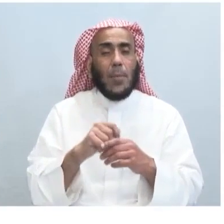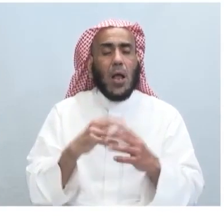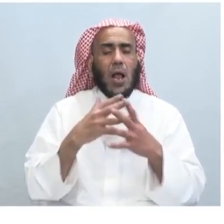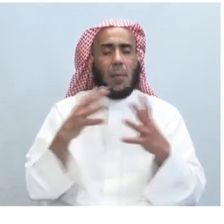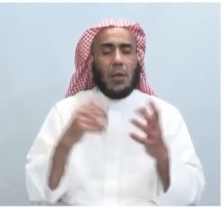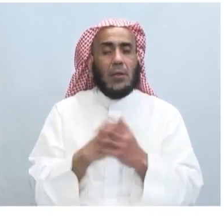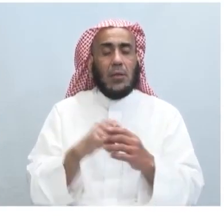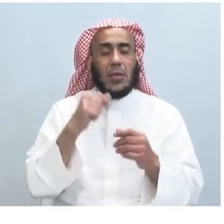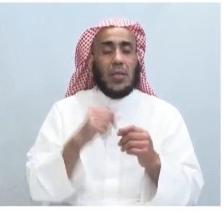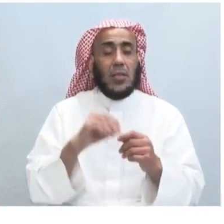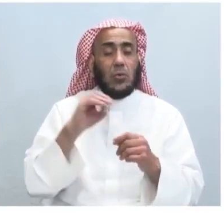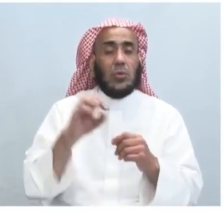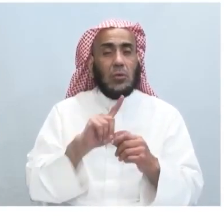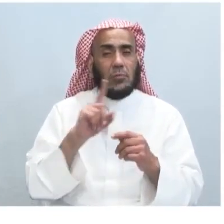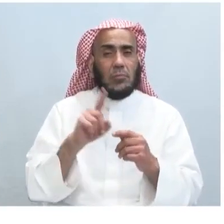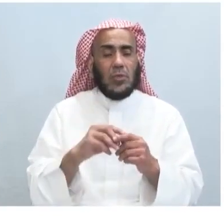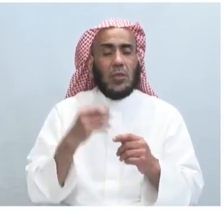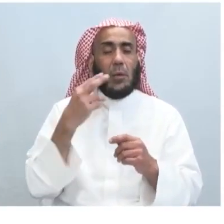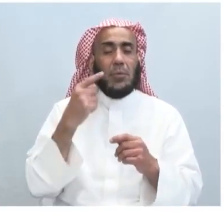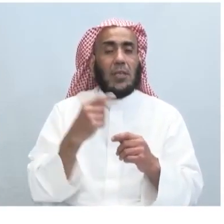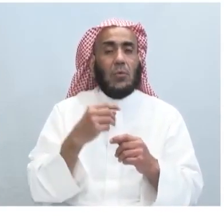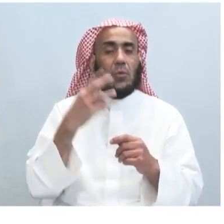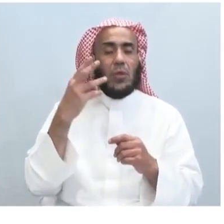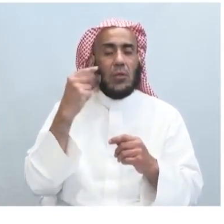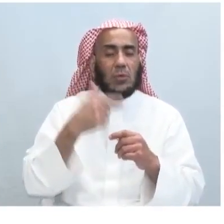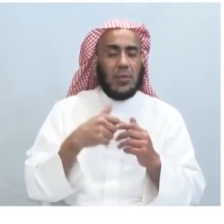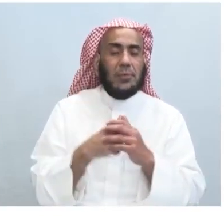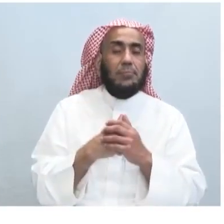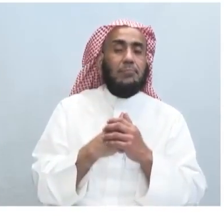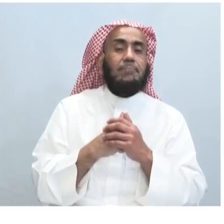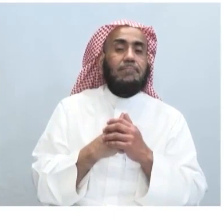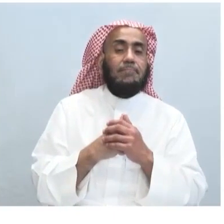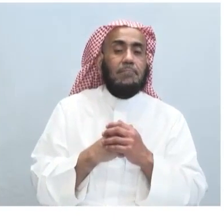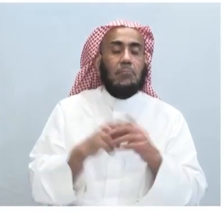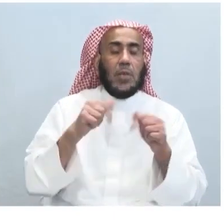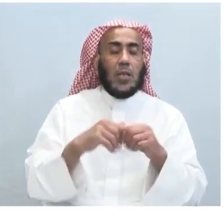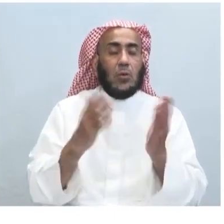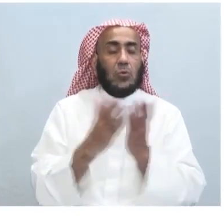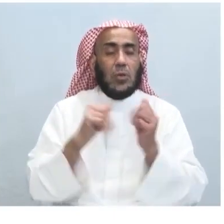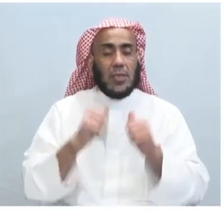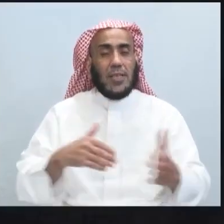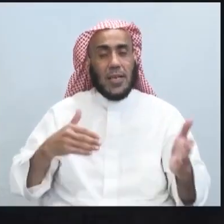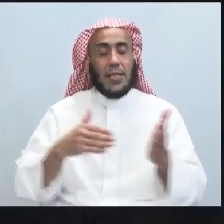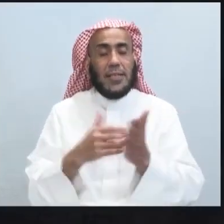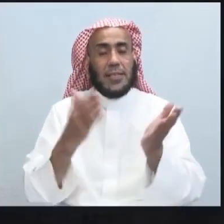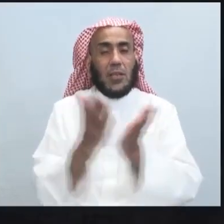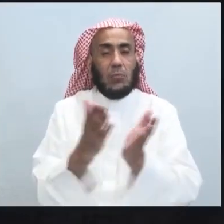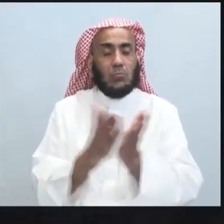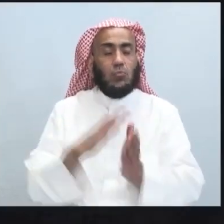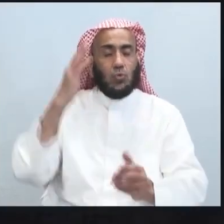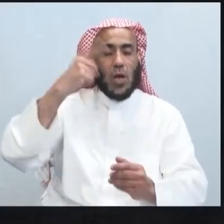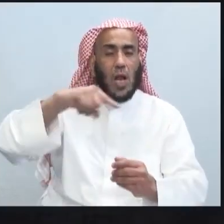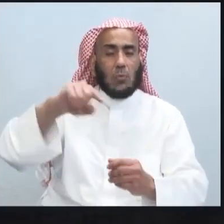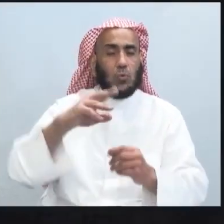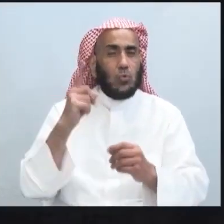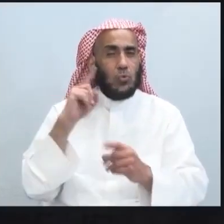كبيره اذا الجواب ستكون عند 273 الى هنا طلابي نصل الى نهايه درسنا لهذا اليوم شكرا لكم